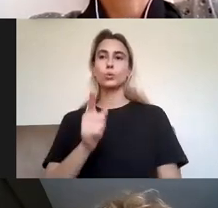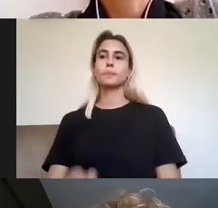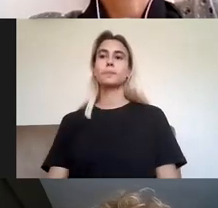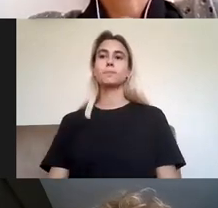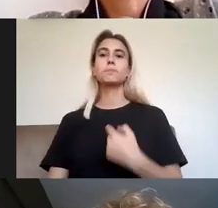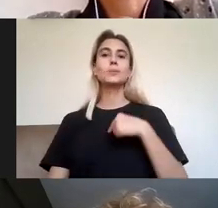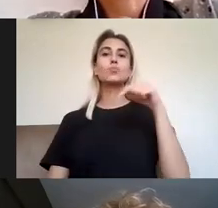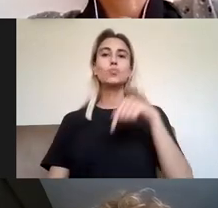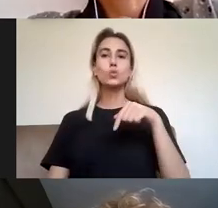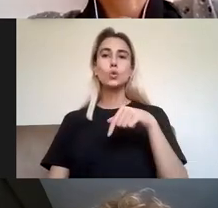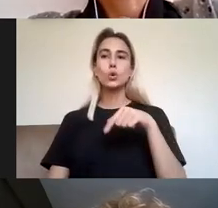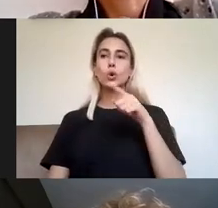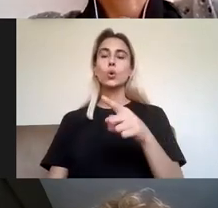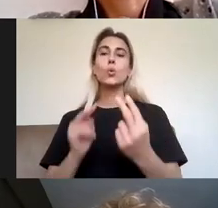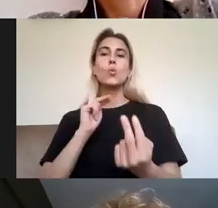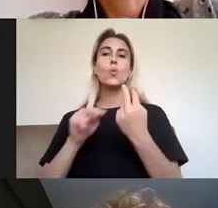bugün erişilebilir ulaşım